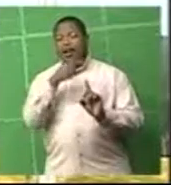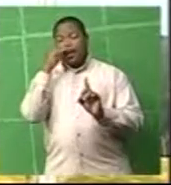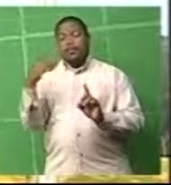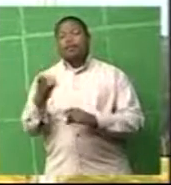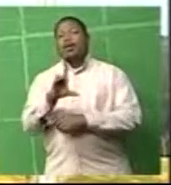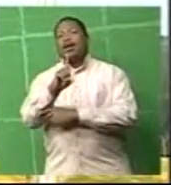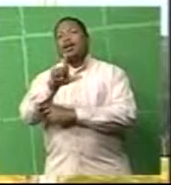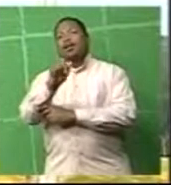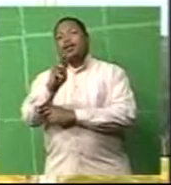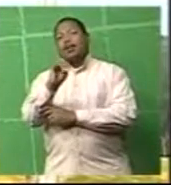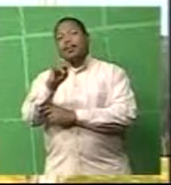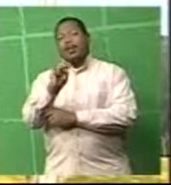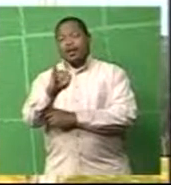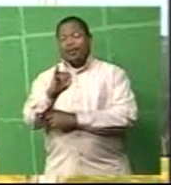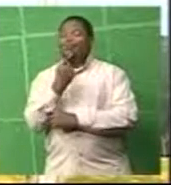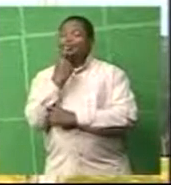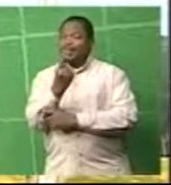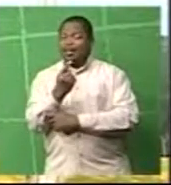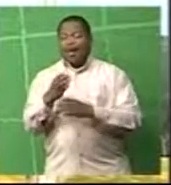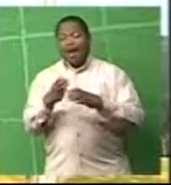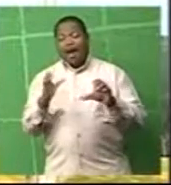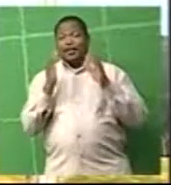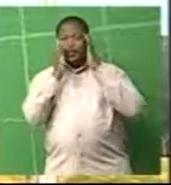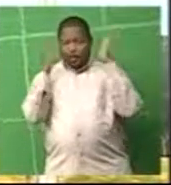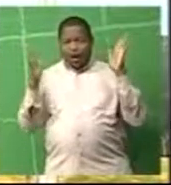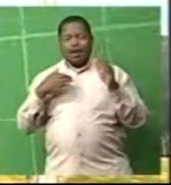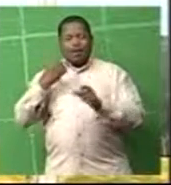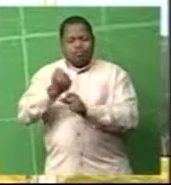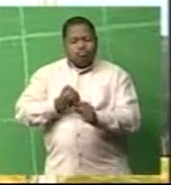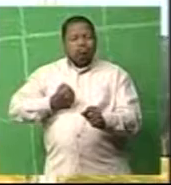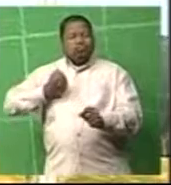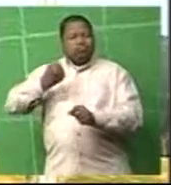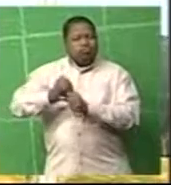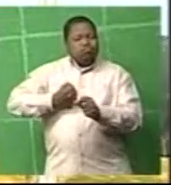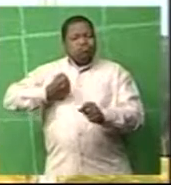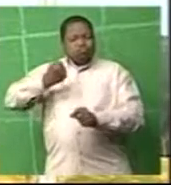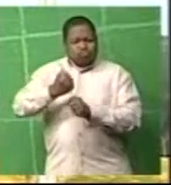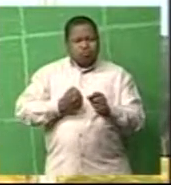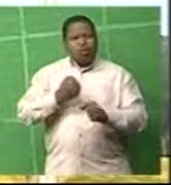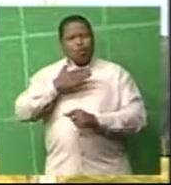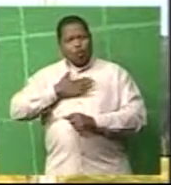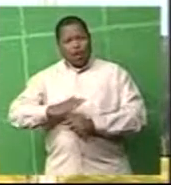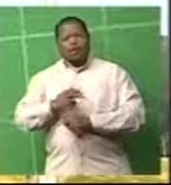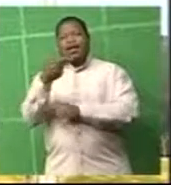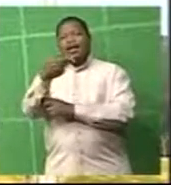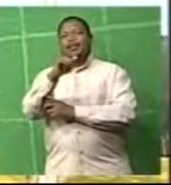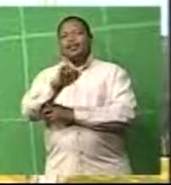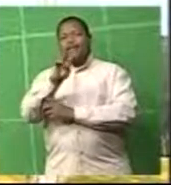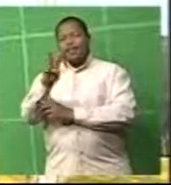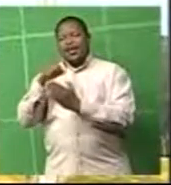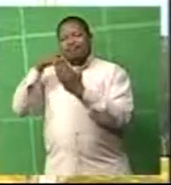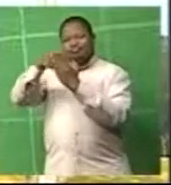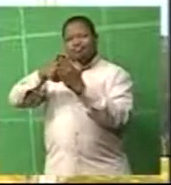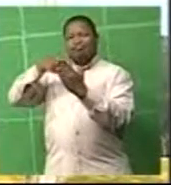Amine uti live la gangwane lisebenta ngekuti misela, guta, magulwa na nekuketa likiwane le